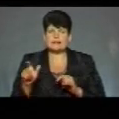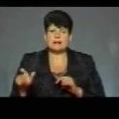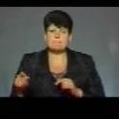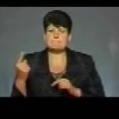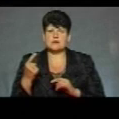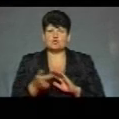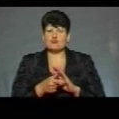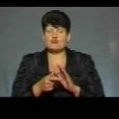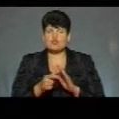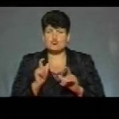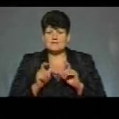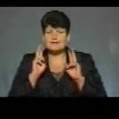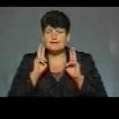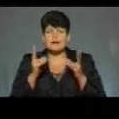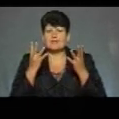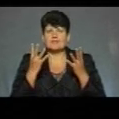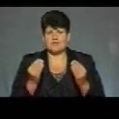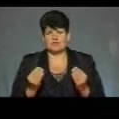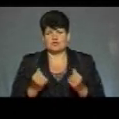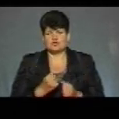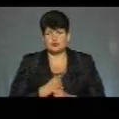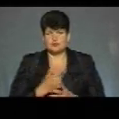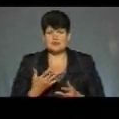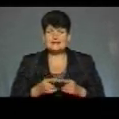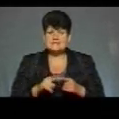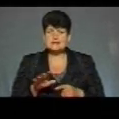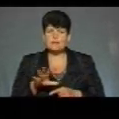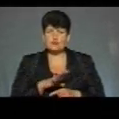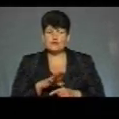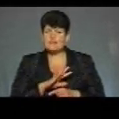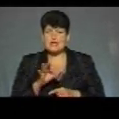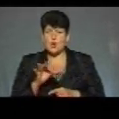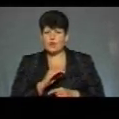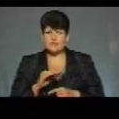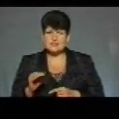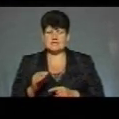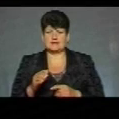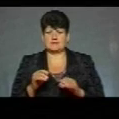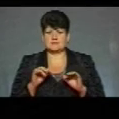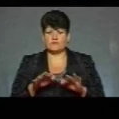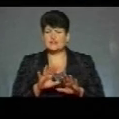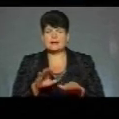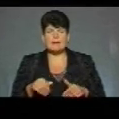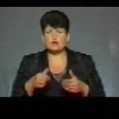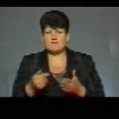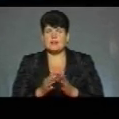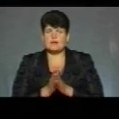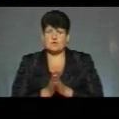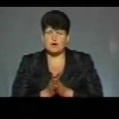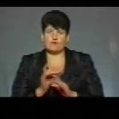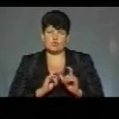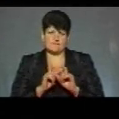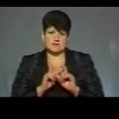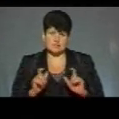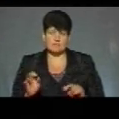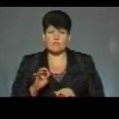знали про день жалоби. Це був не офіційний і не санкціонований захід, тому що вони не подавали ні прохання в університет